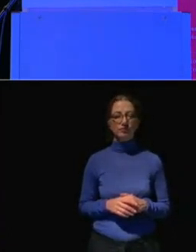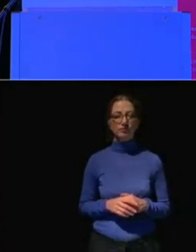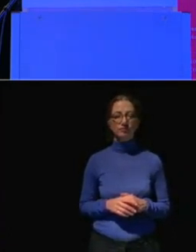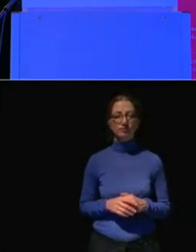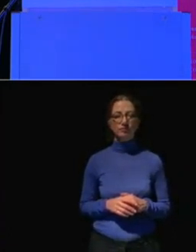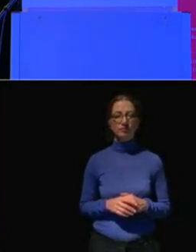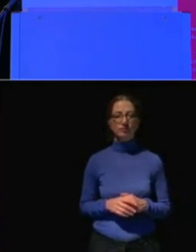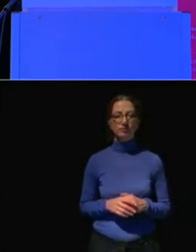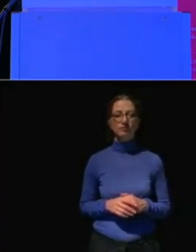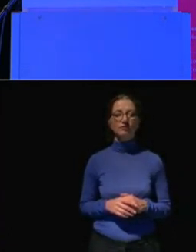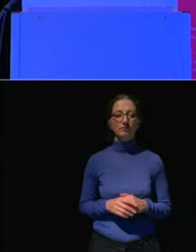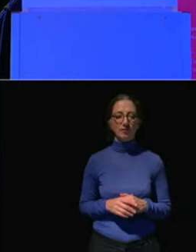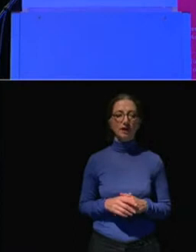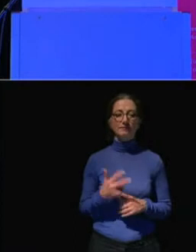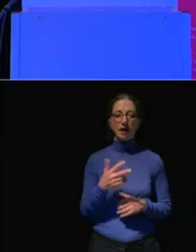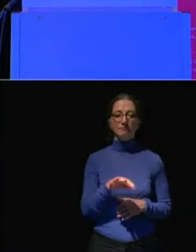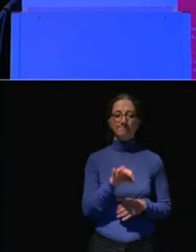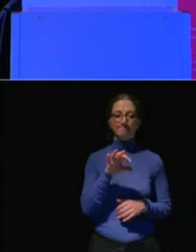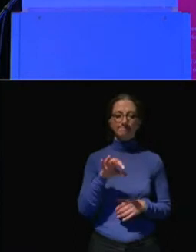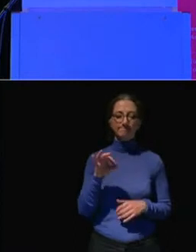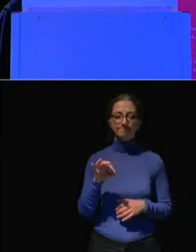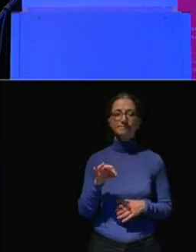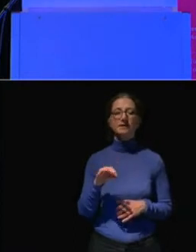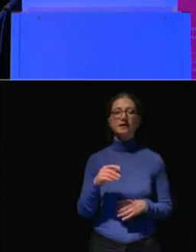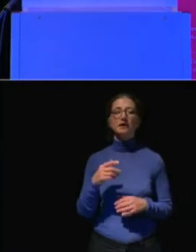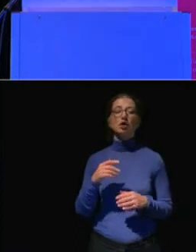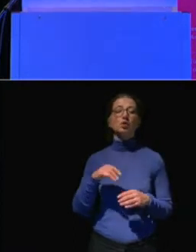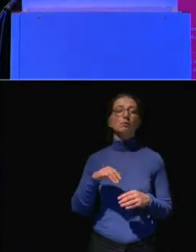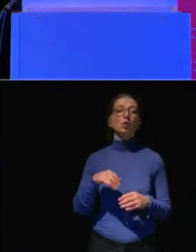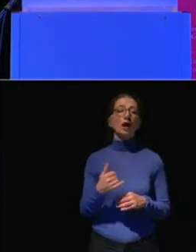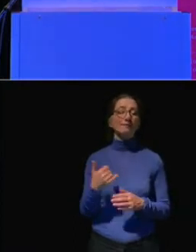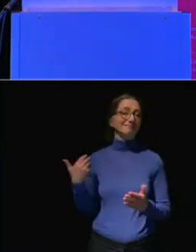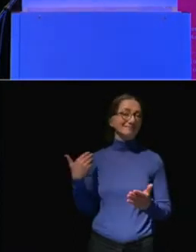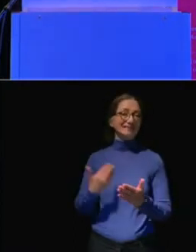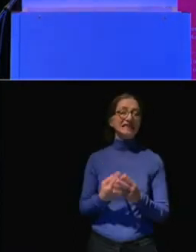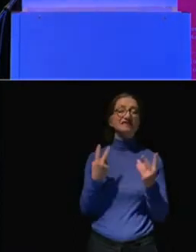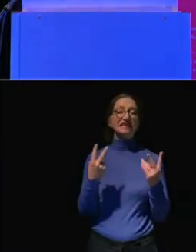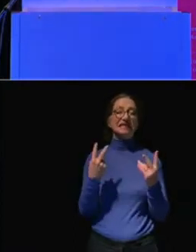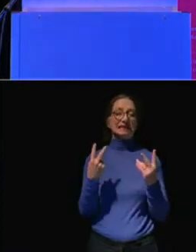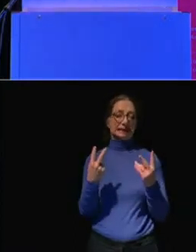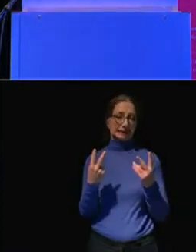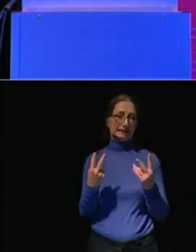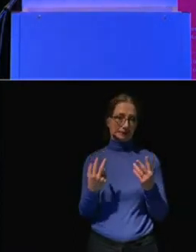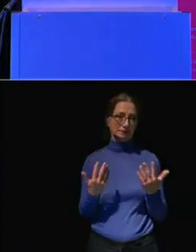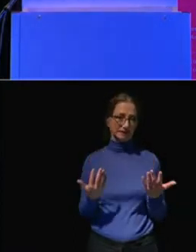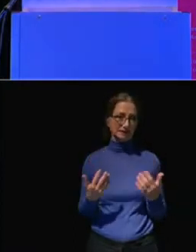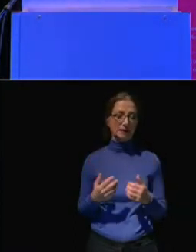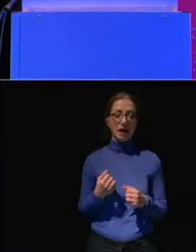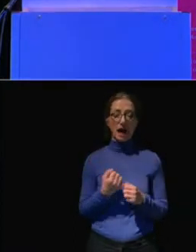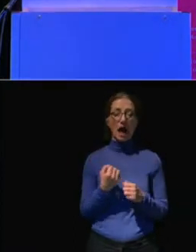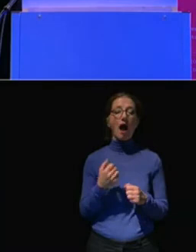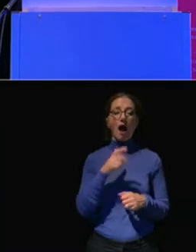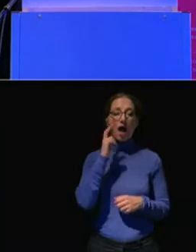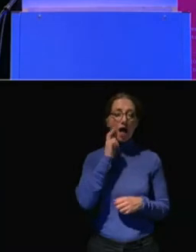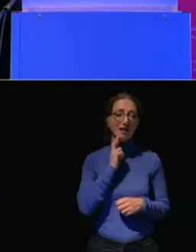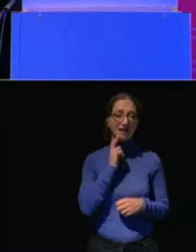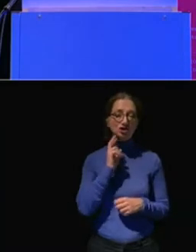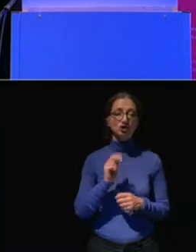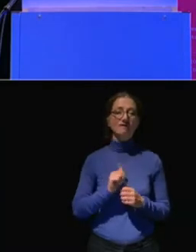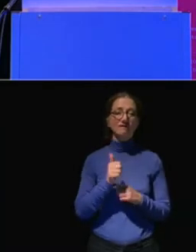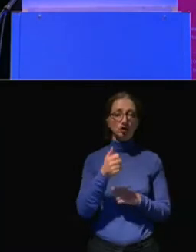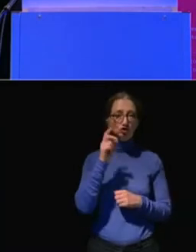sehr wichtig herausgestellt haben. Das war einmal die Altersvorsorge, die Arbeitslosigkeit und